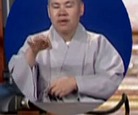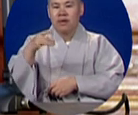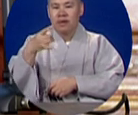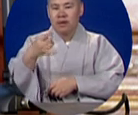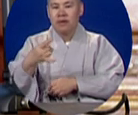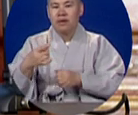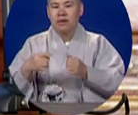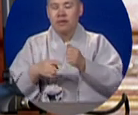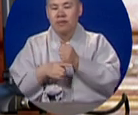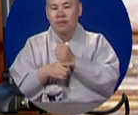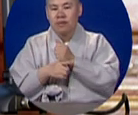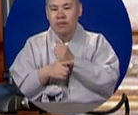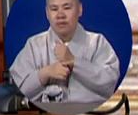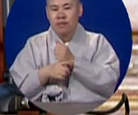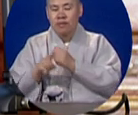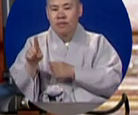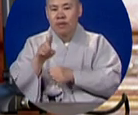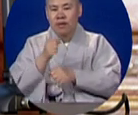심이 뭐냐 그러면